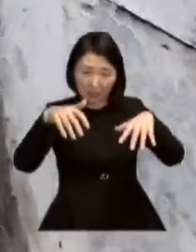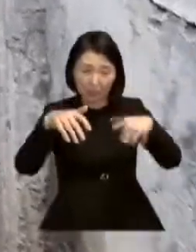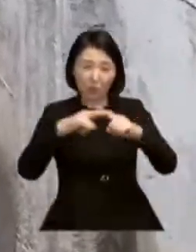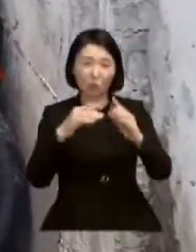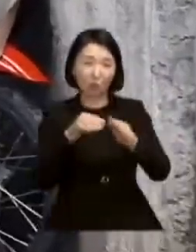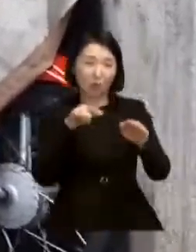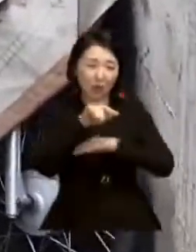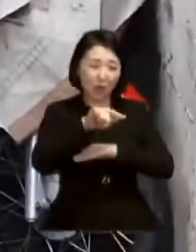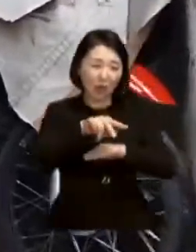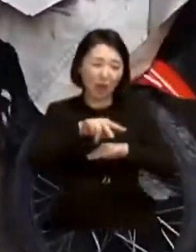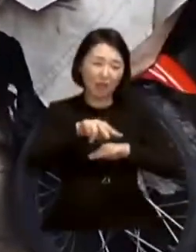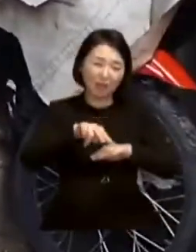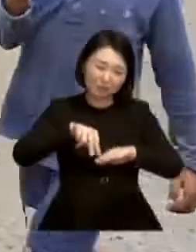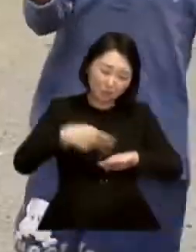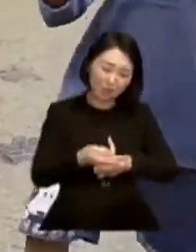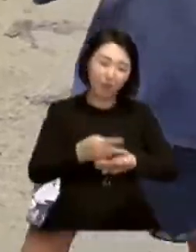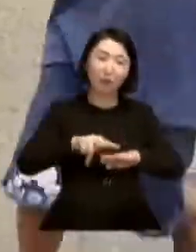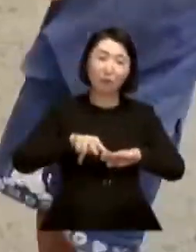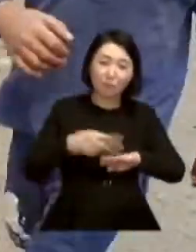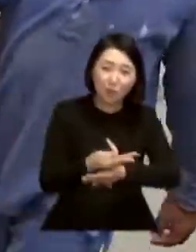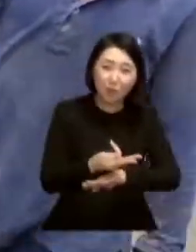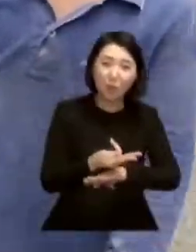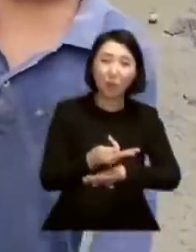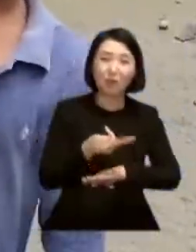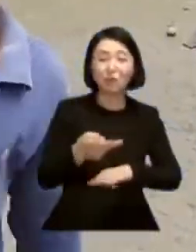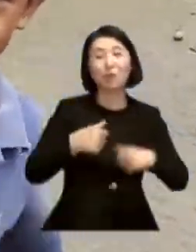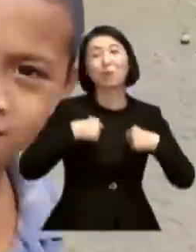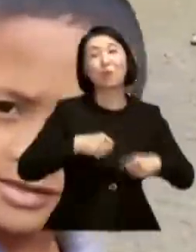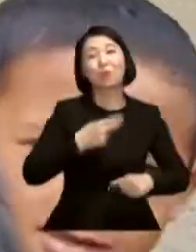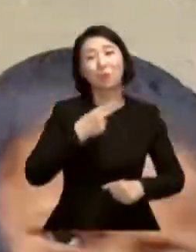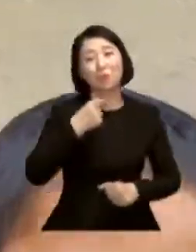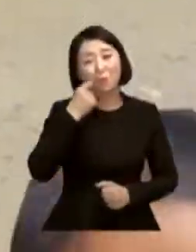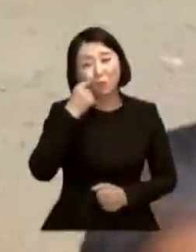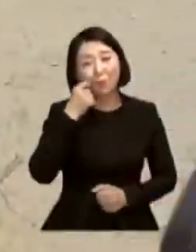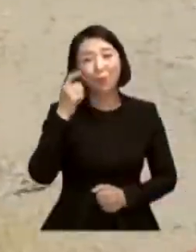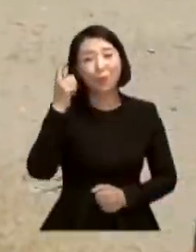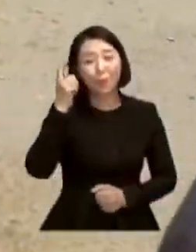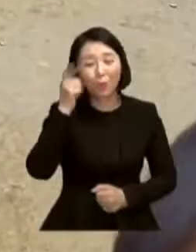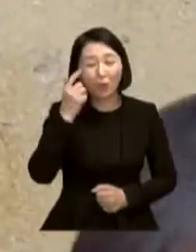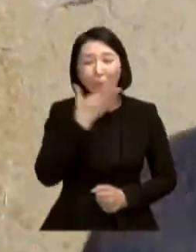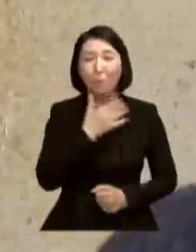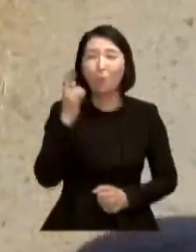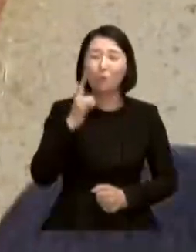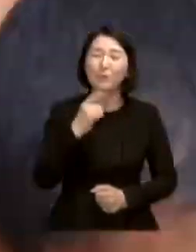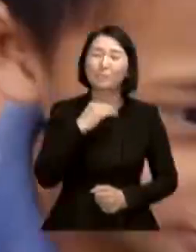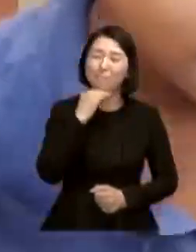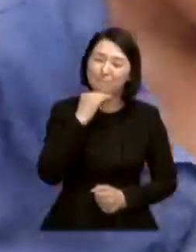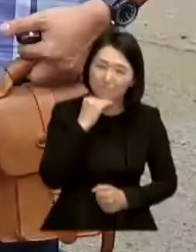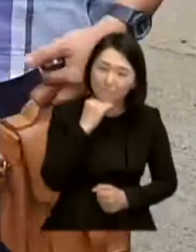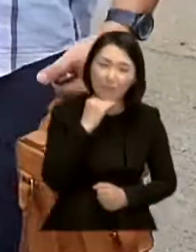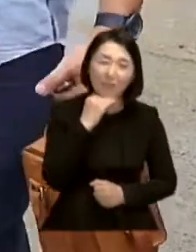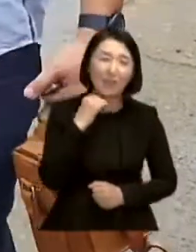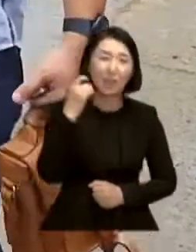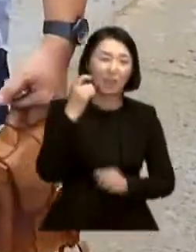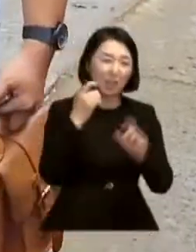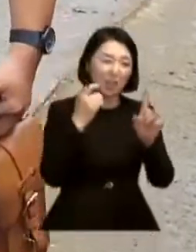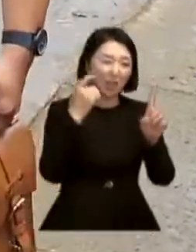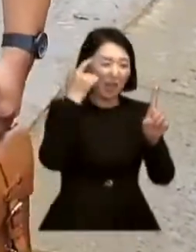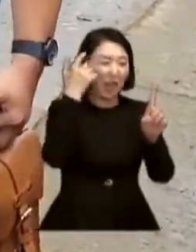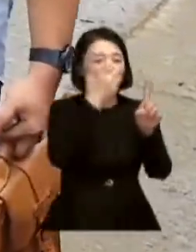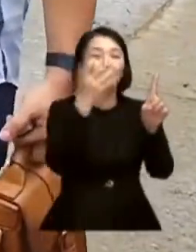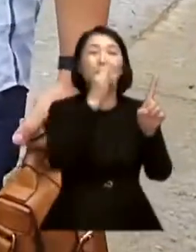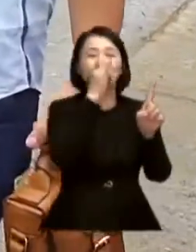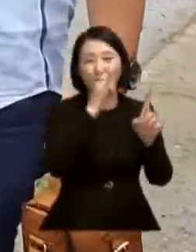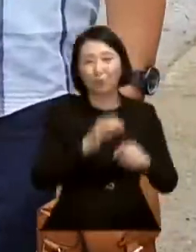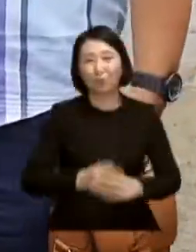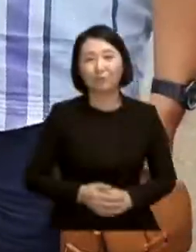길에서 숱하게 미끄러지면서도 이곳을 포기할 수 없는 이유는 애타게 복음을 기다리는 한 영혼들이 있기 때문이다.